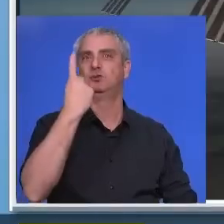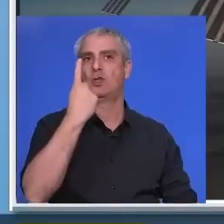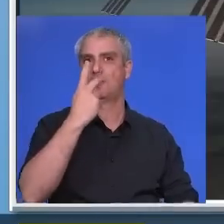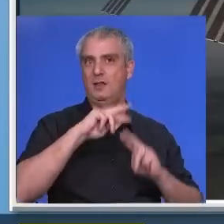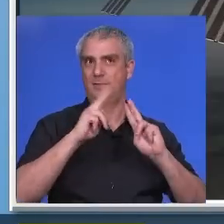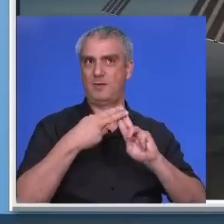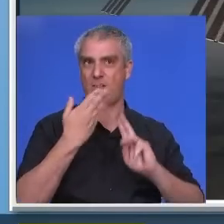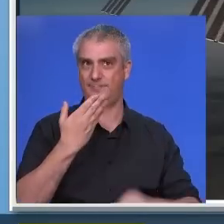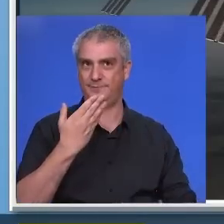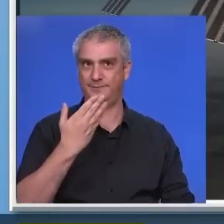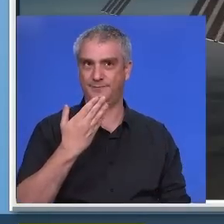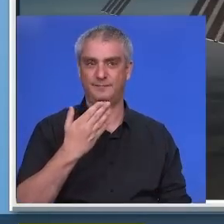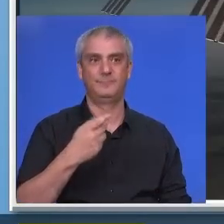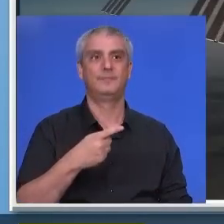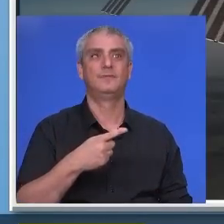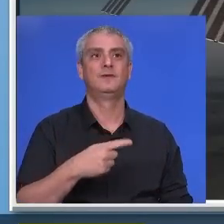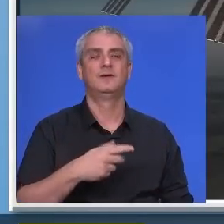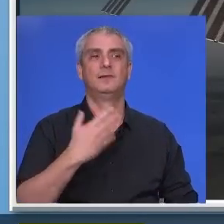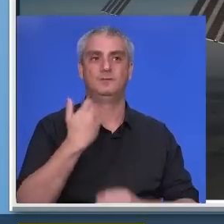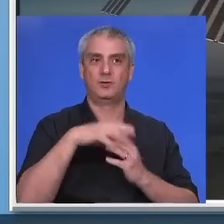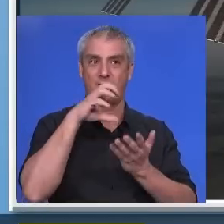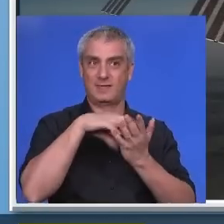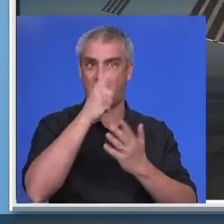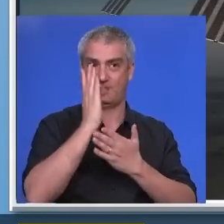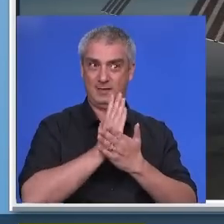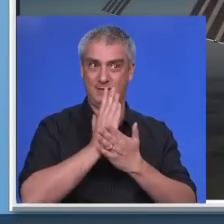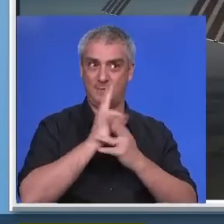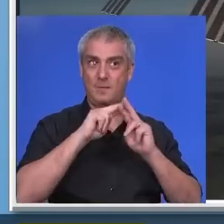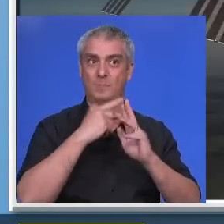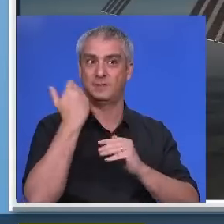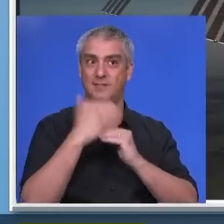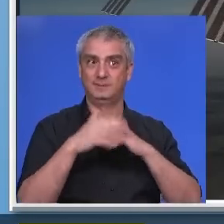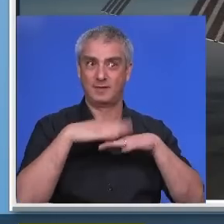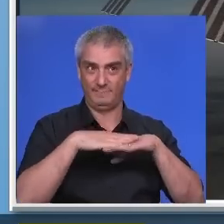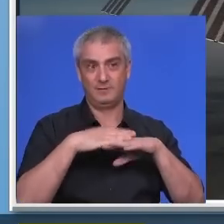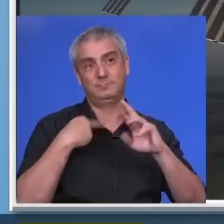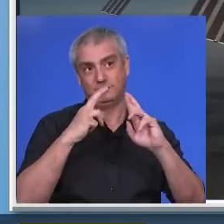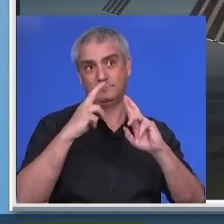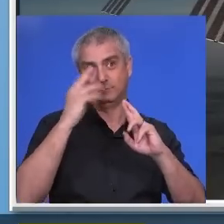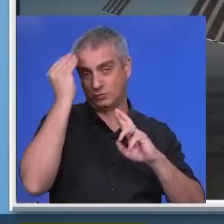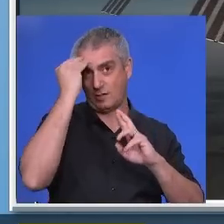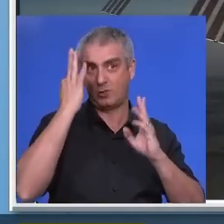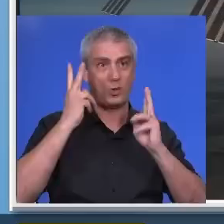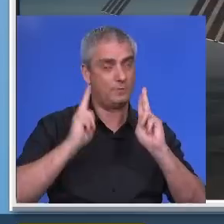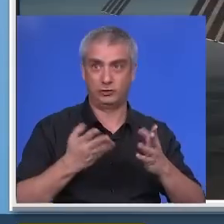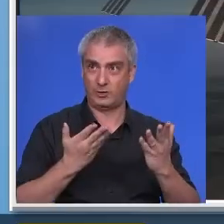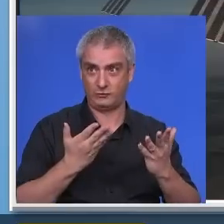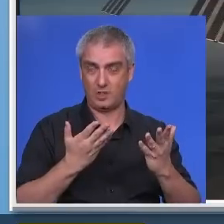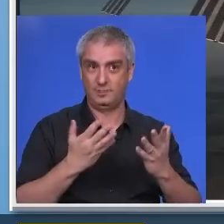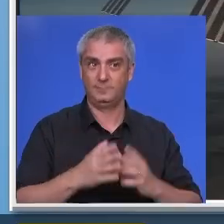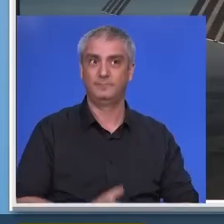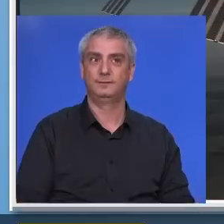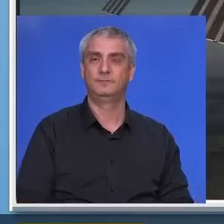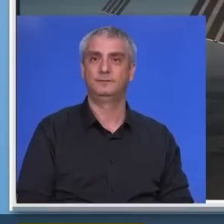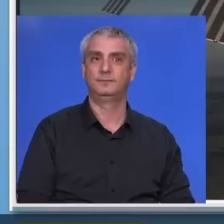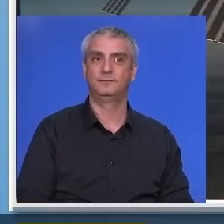And then ultimately, when the ISS is ready to be retired, hopefully we have extracted as much science out of it as possible, we'll